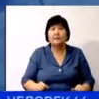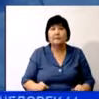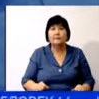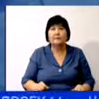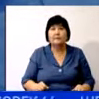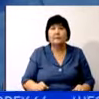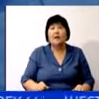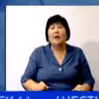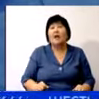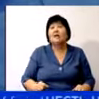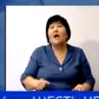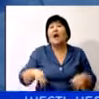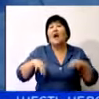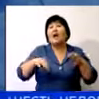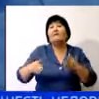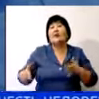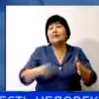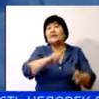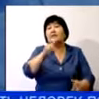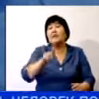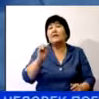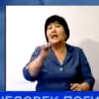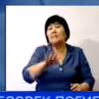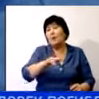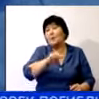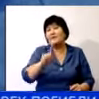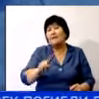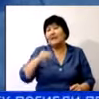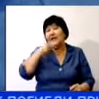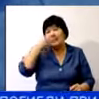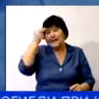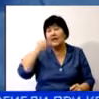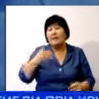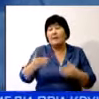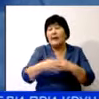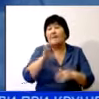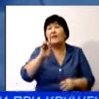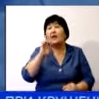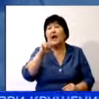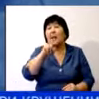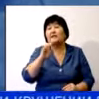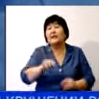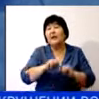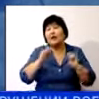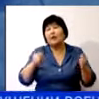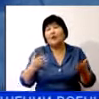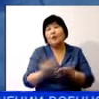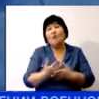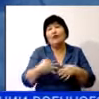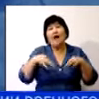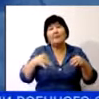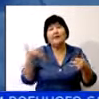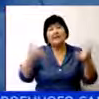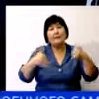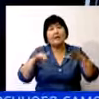на автобане и западная европа западный китай в районе населенного пункта бар казан открыта новая автозаправочная станция